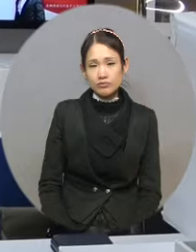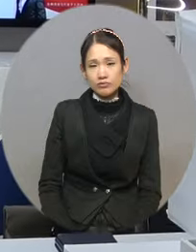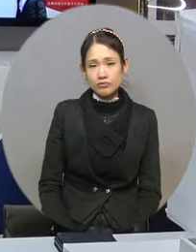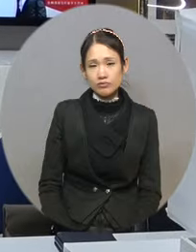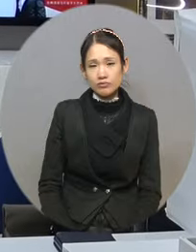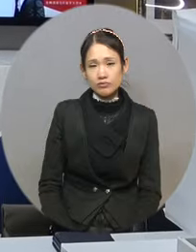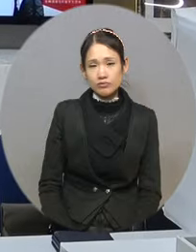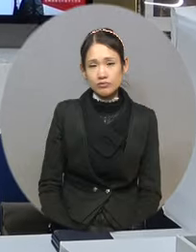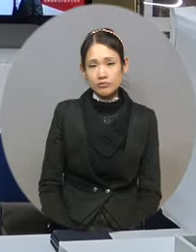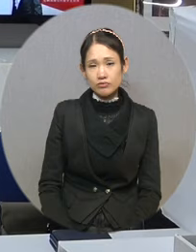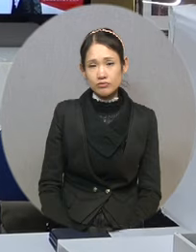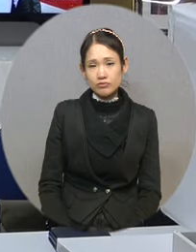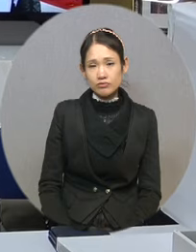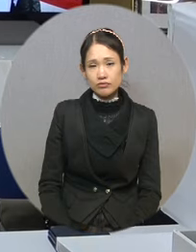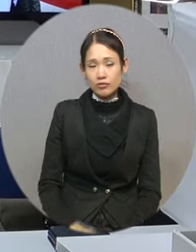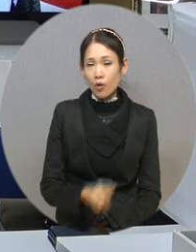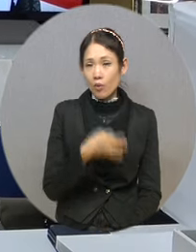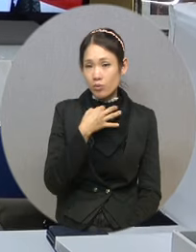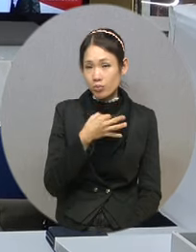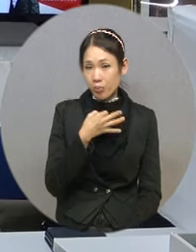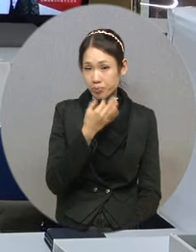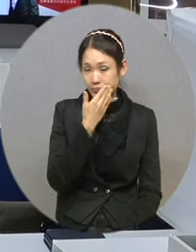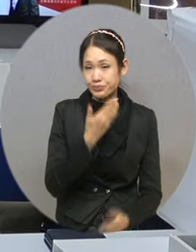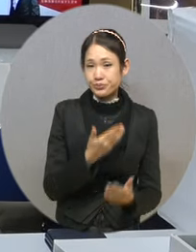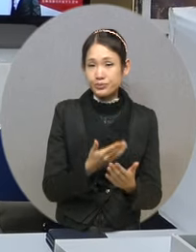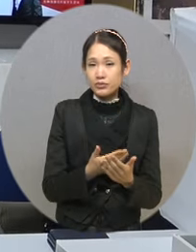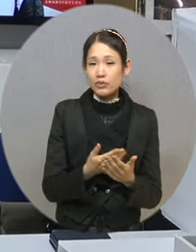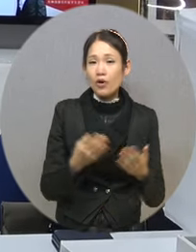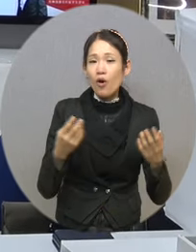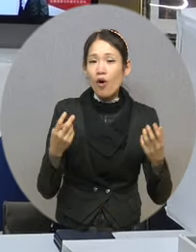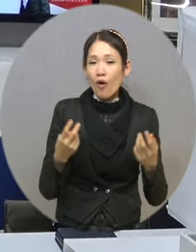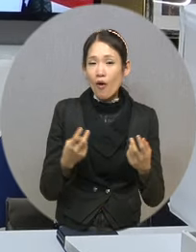오, 이 발음 중요해요.